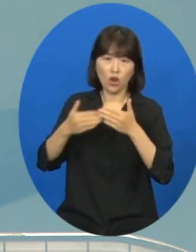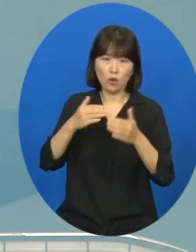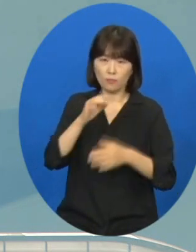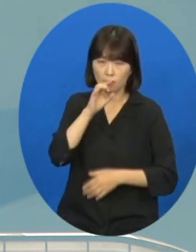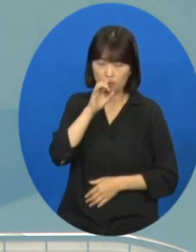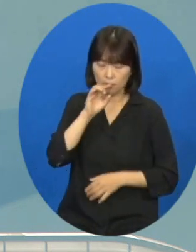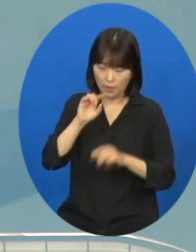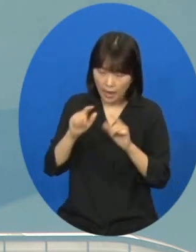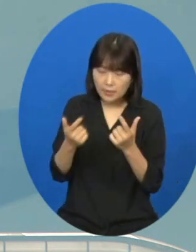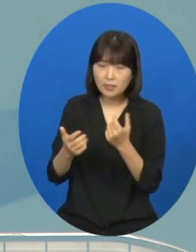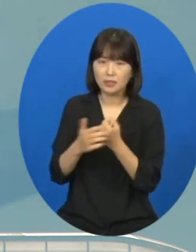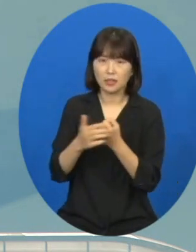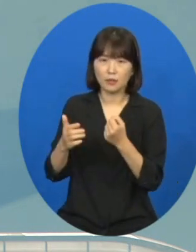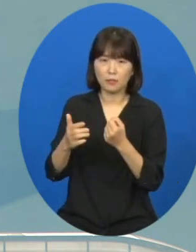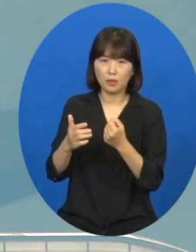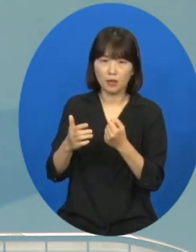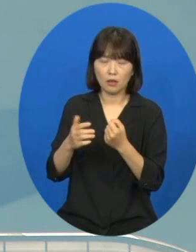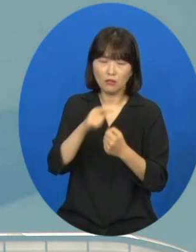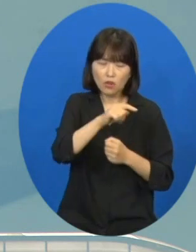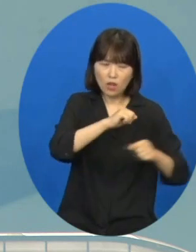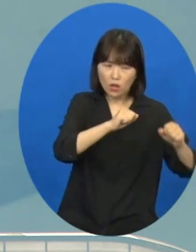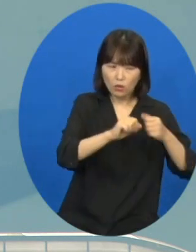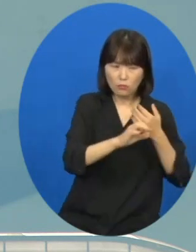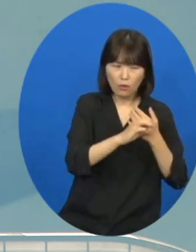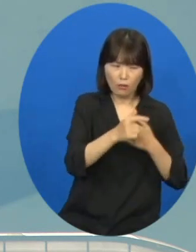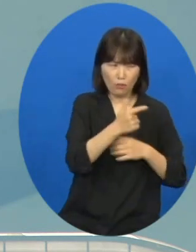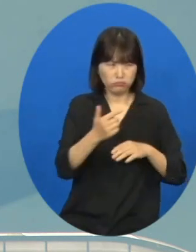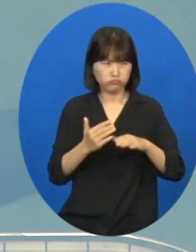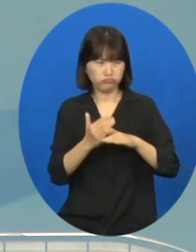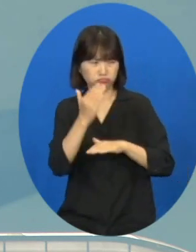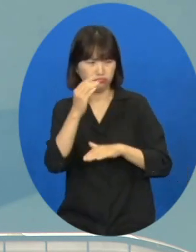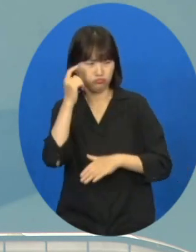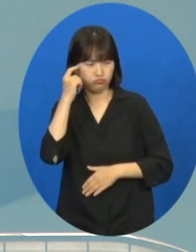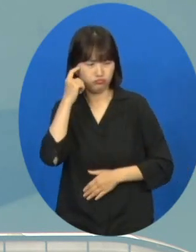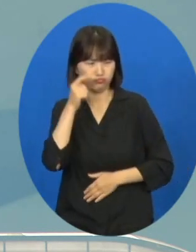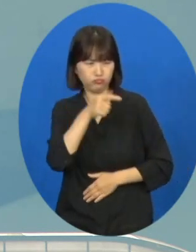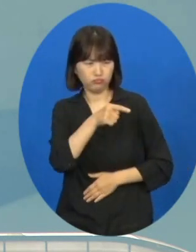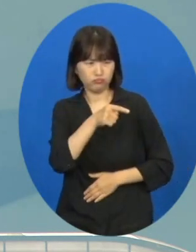하면 너무 지나치잖아. 왜 저렇게 하는 거지?